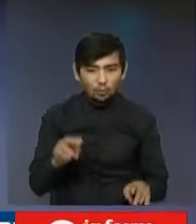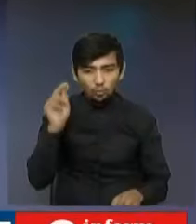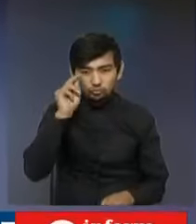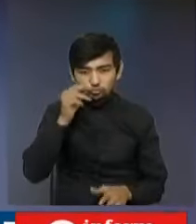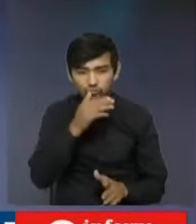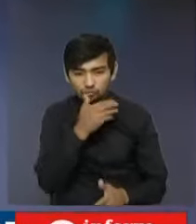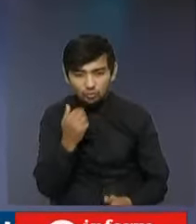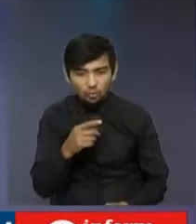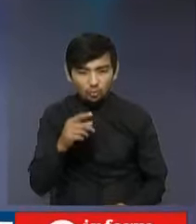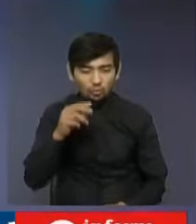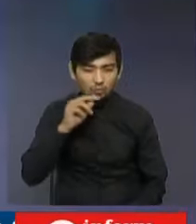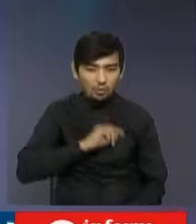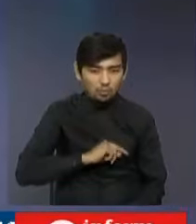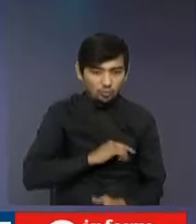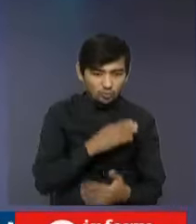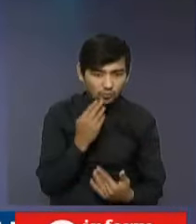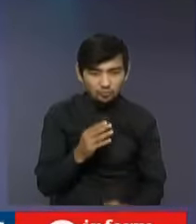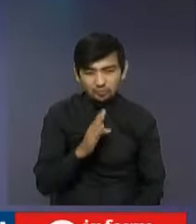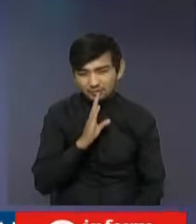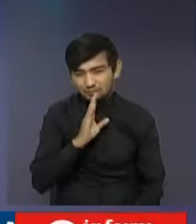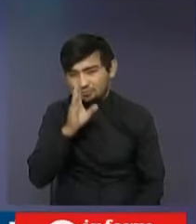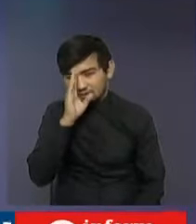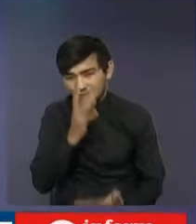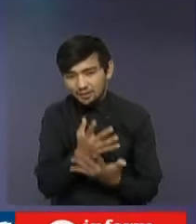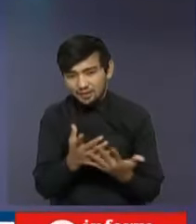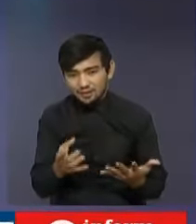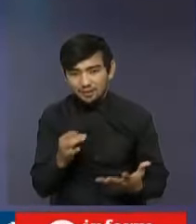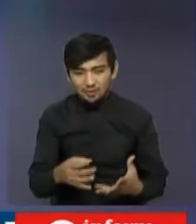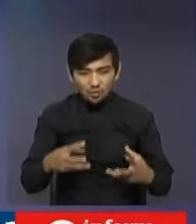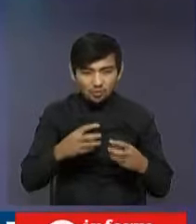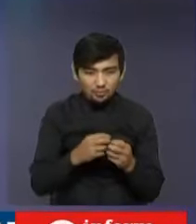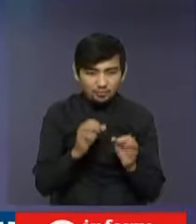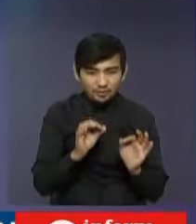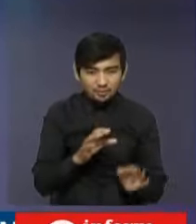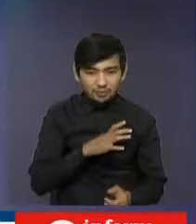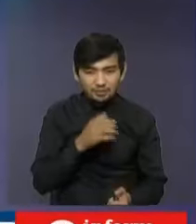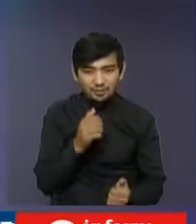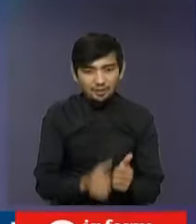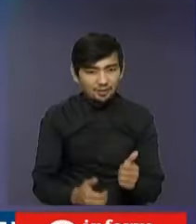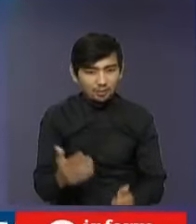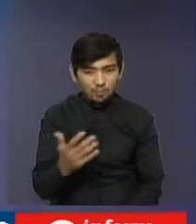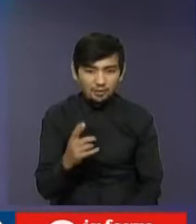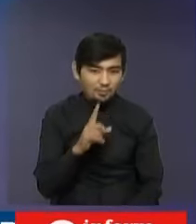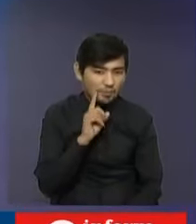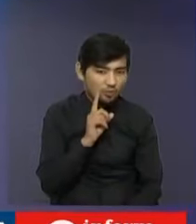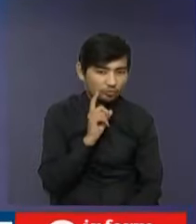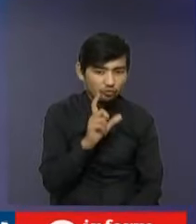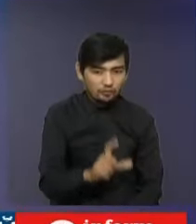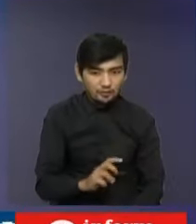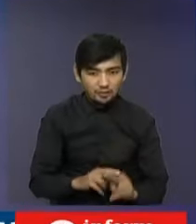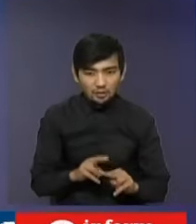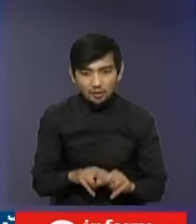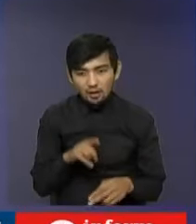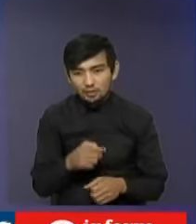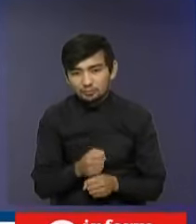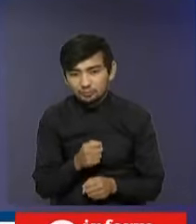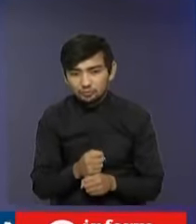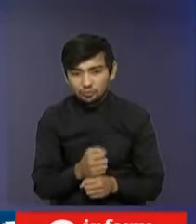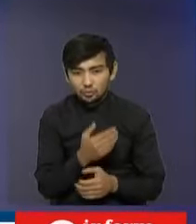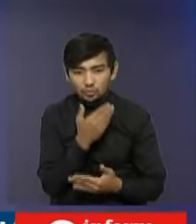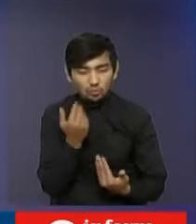и не работающие парни и девушки. В последнем докладе организации говорится, что каждый пятый молодой человек ничем не